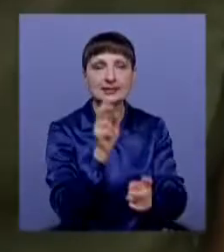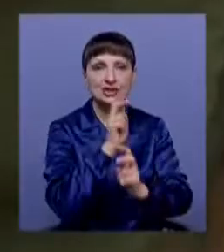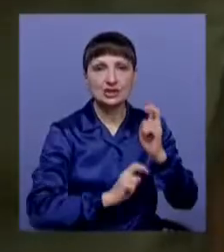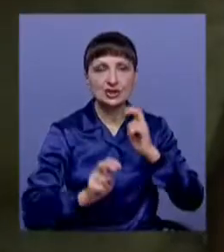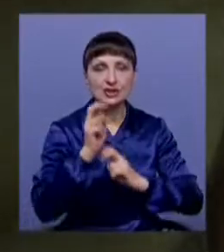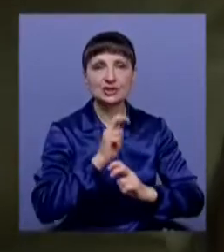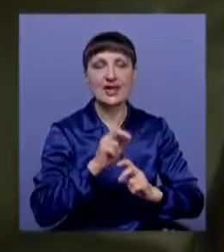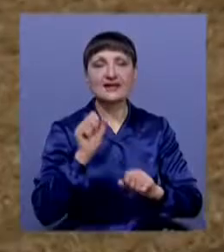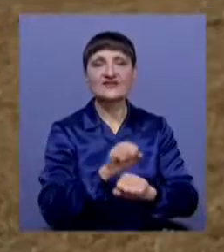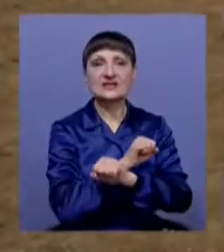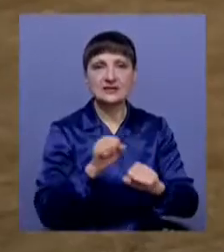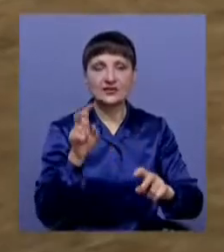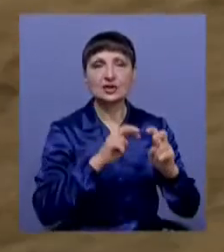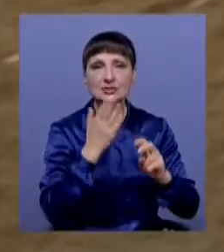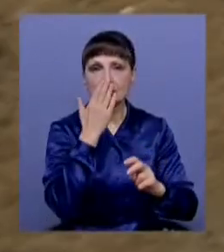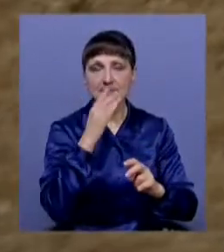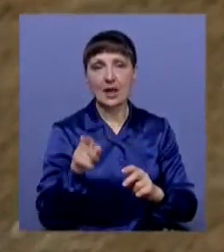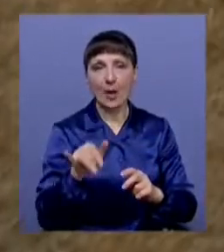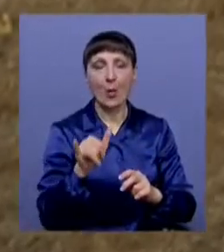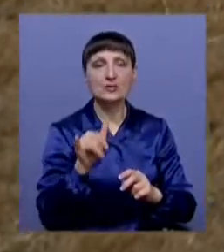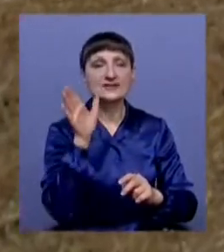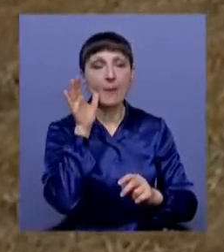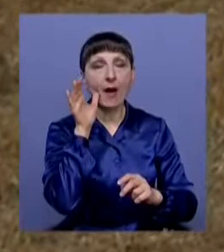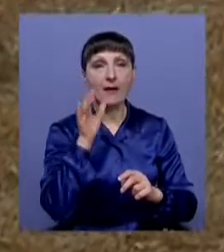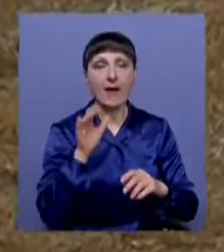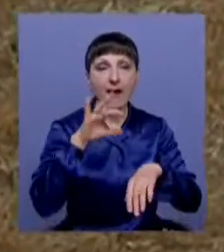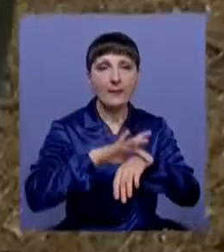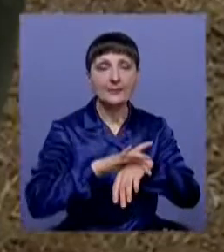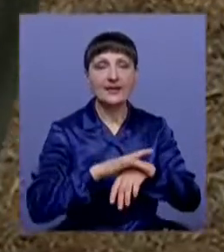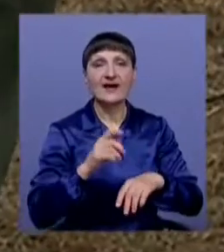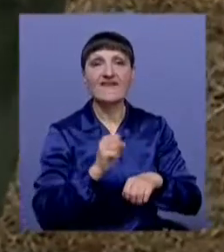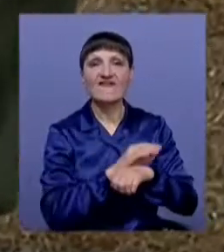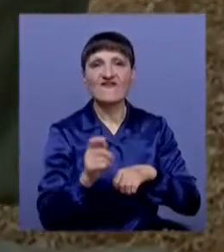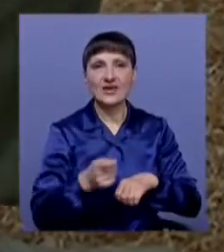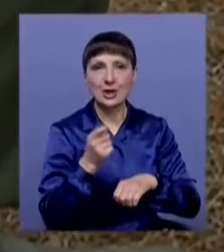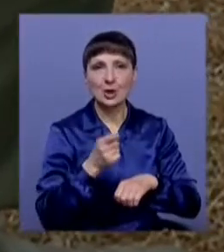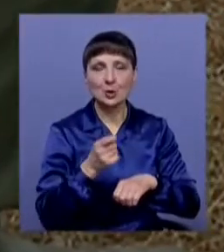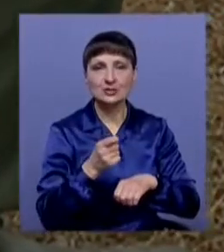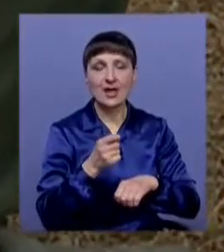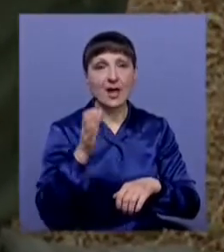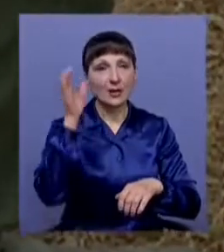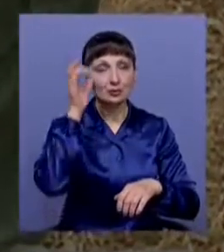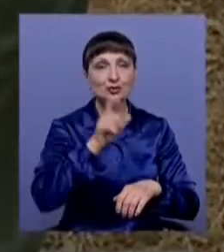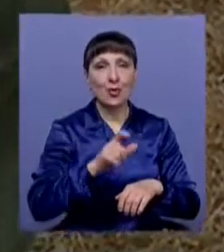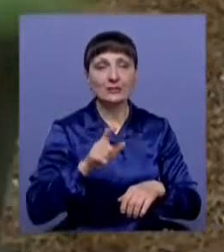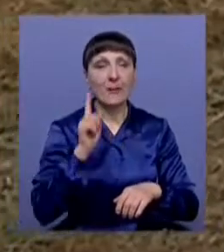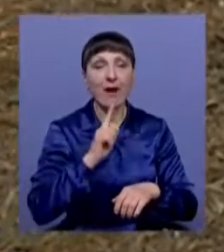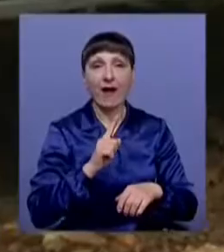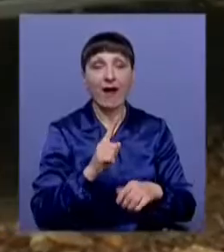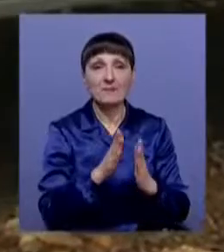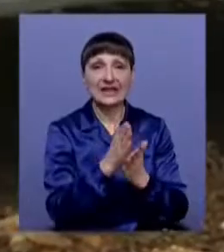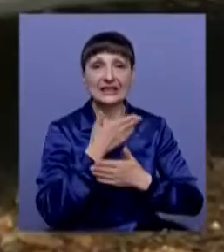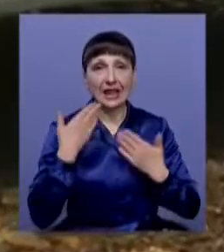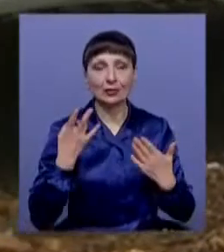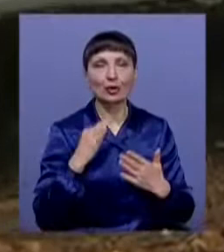также взрывчатых веществ. Задачу натаскивать служебных собак на обнаружение носителей коронавируса перед казахстанскими кинологами пока никто не ставил. Но,